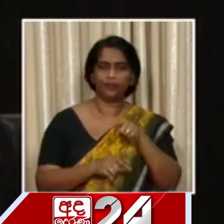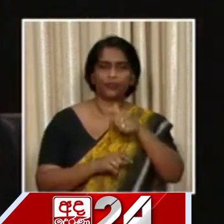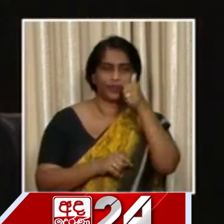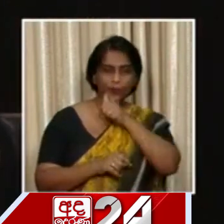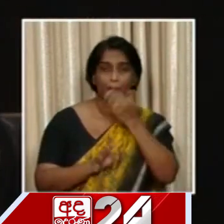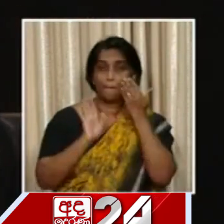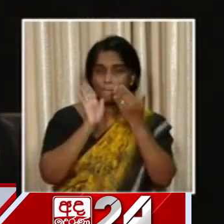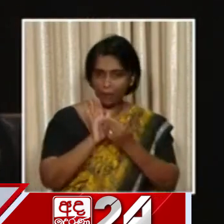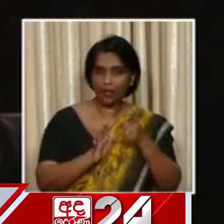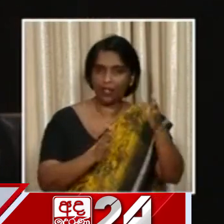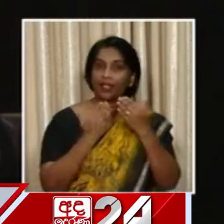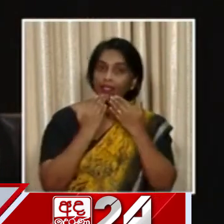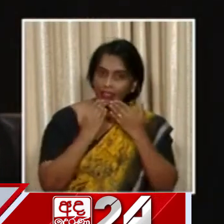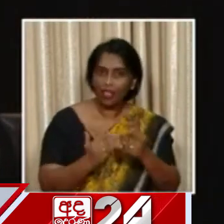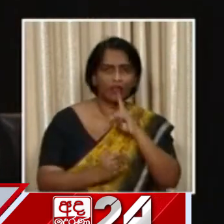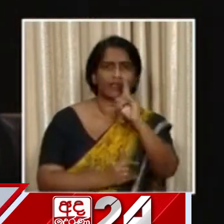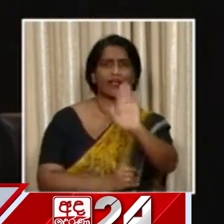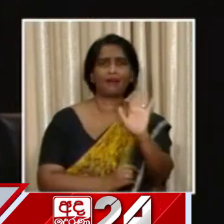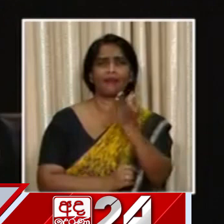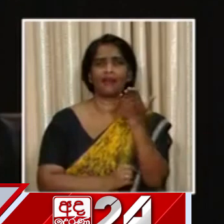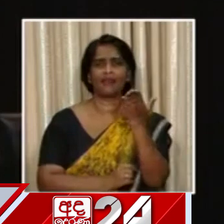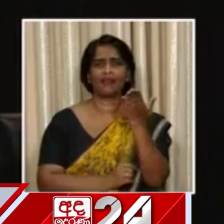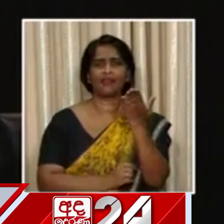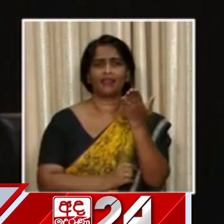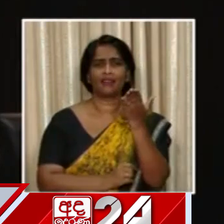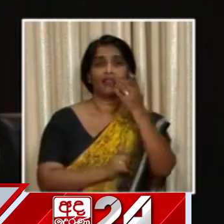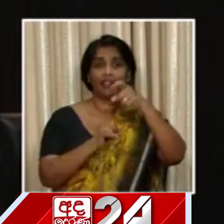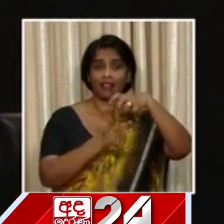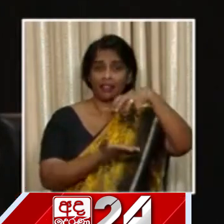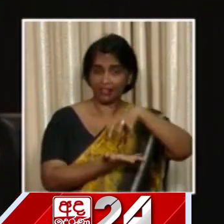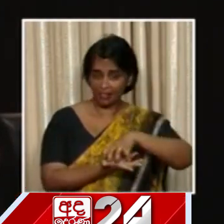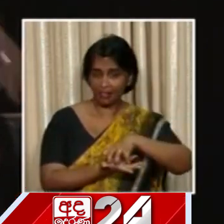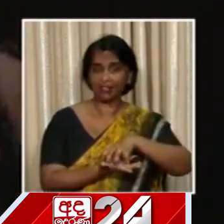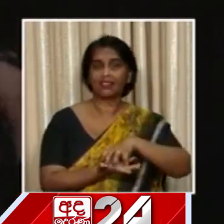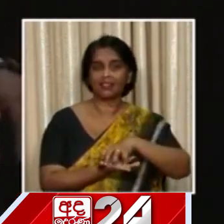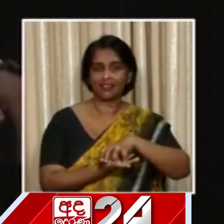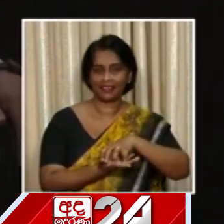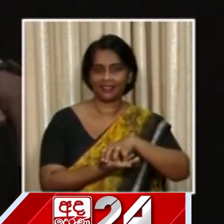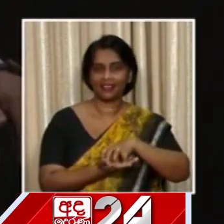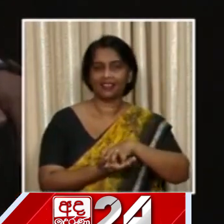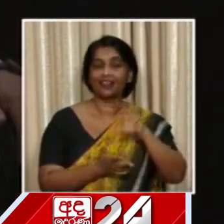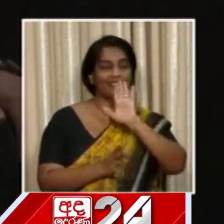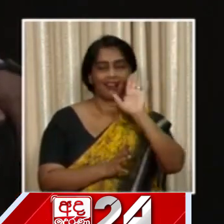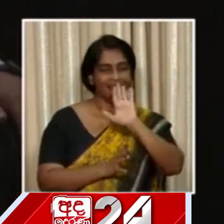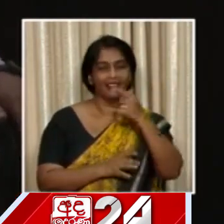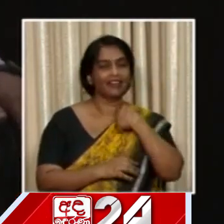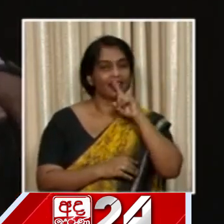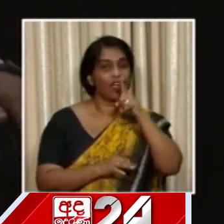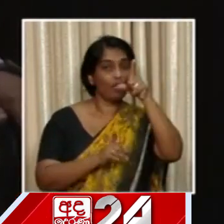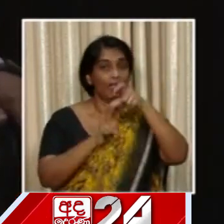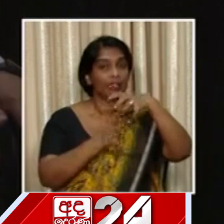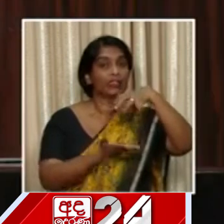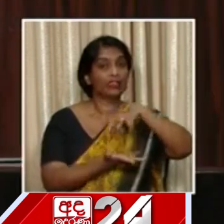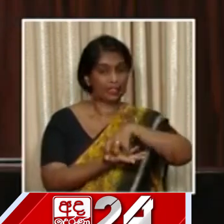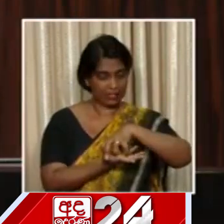හොරකම පෙන්ලා දුන්නා ඔබතුමා බොහොම ස්තුති කියන්න එපා. මේ ඔබතුමාගේ දිස්ත්‍රික්කේ හොරකමට මම කියන්නේ ඒක නෙමෙයි. නෑ නෑ ඔබතුමාගේ